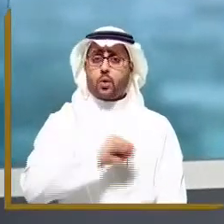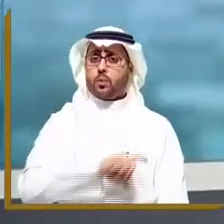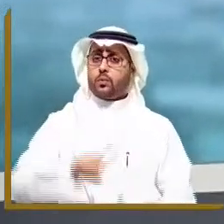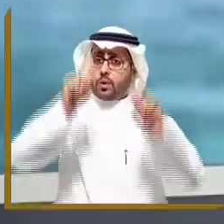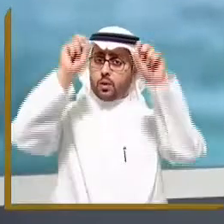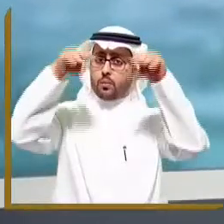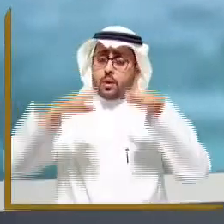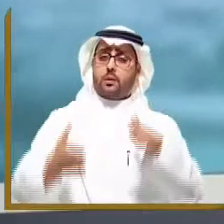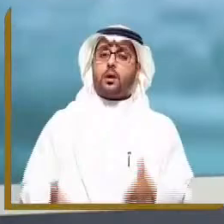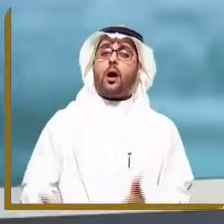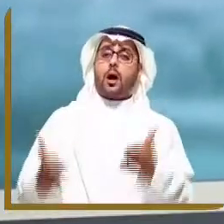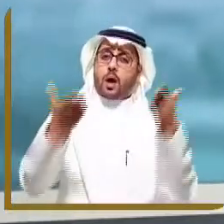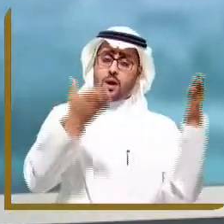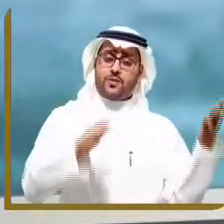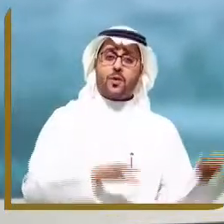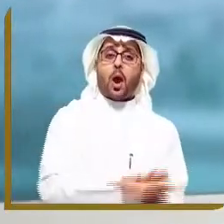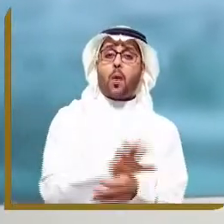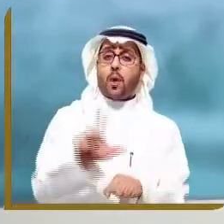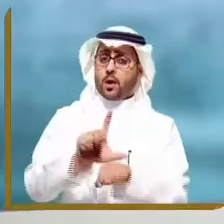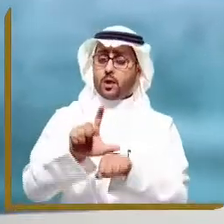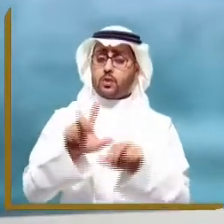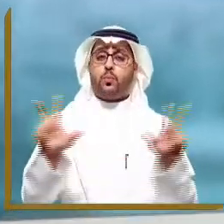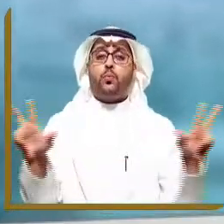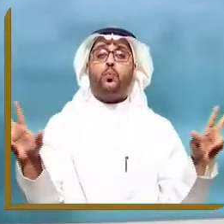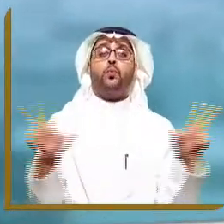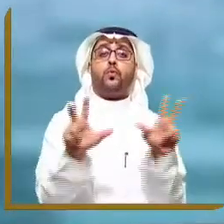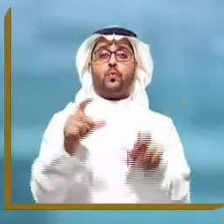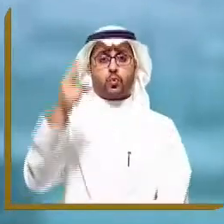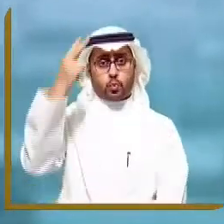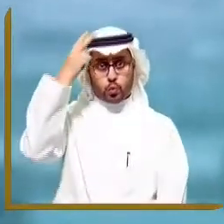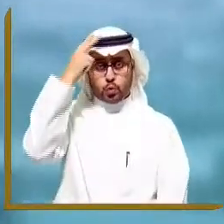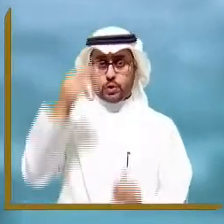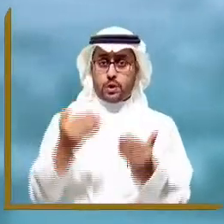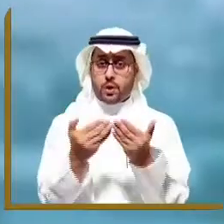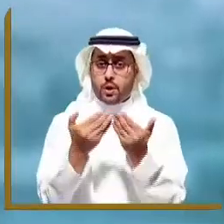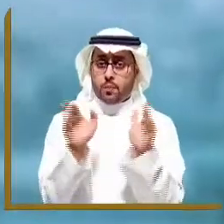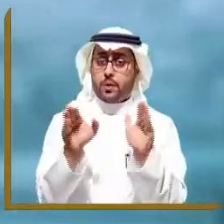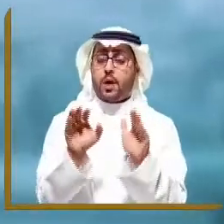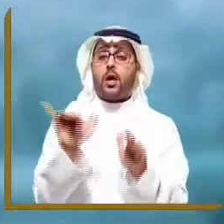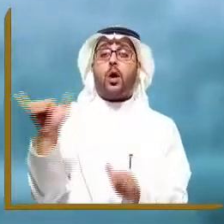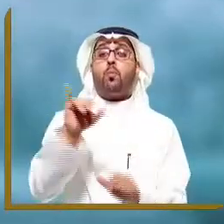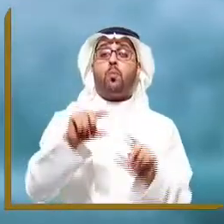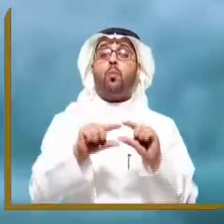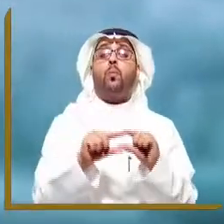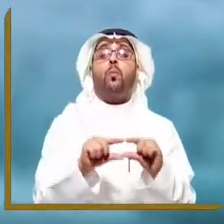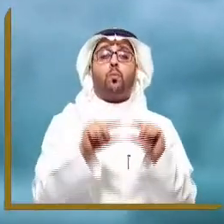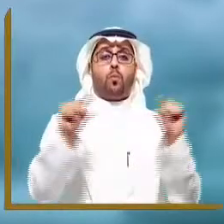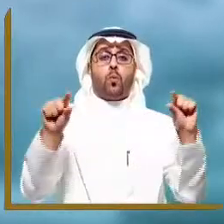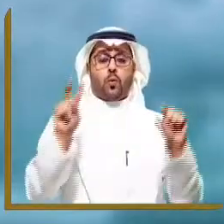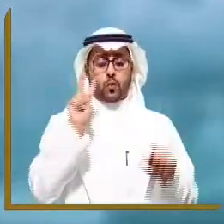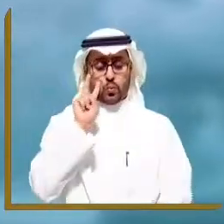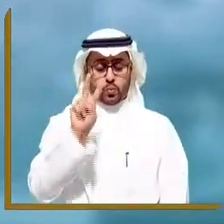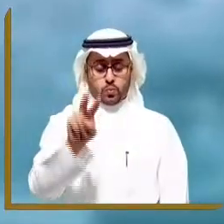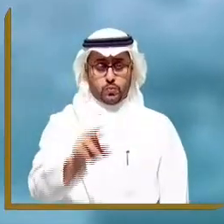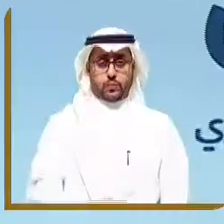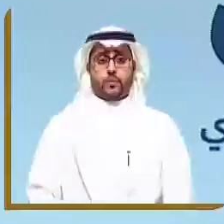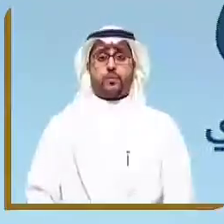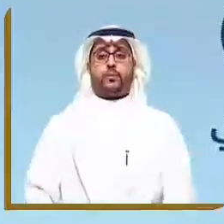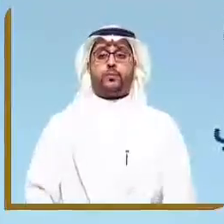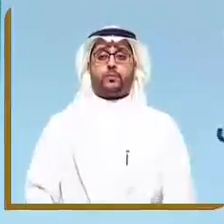السلام عليكم ورحمة الله، تحية لكم مشاهدين الكرام. هذه نشرة الأخبار الرئيسة من قناة السعودية، أبدأها بأهم العناوين.